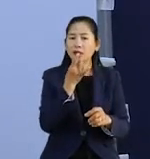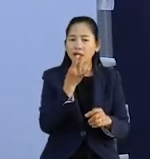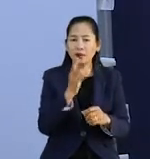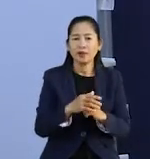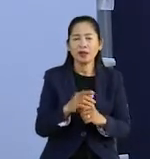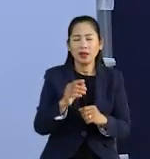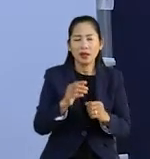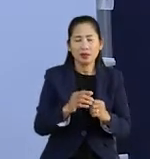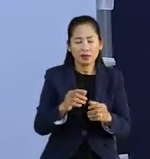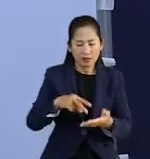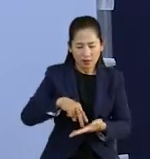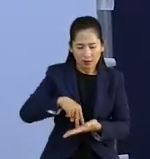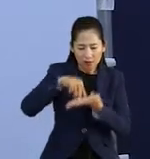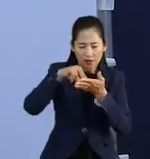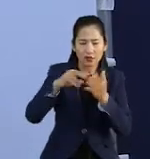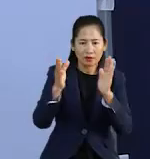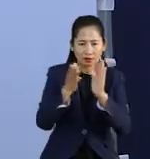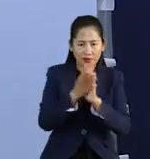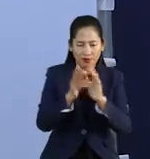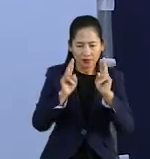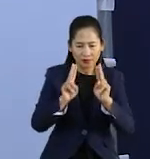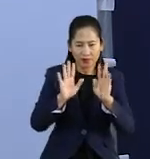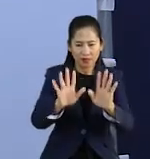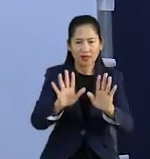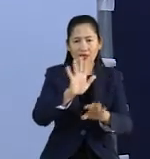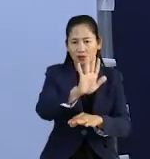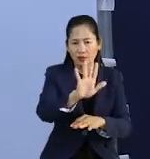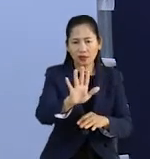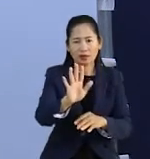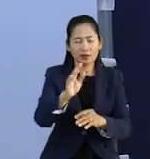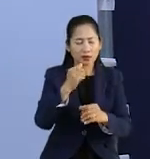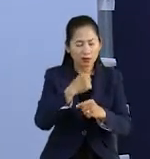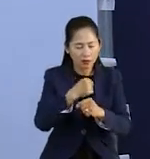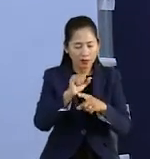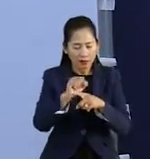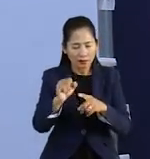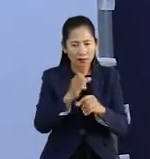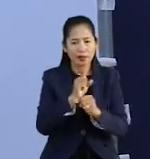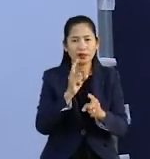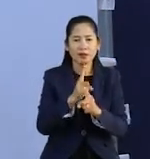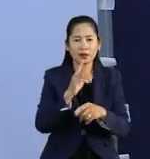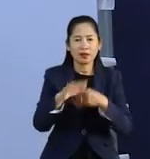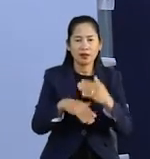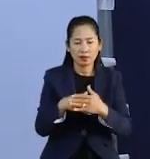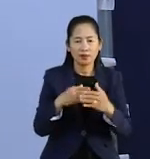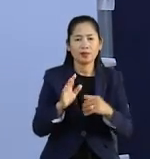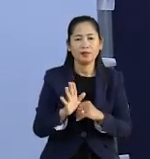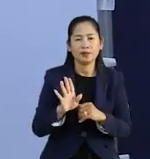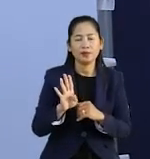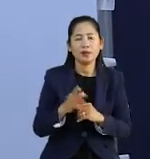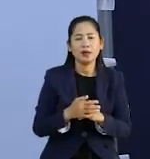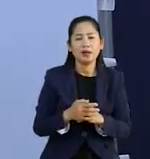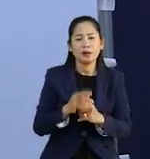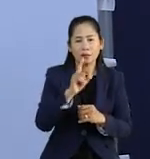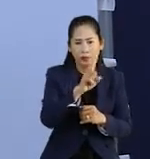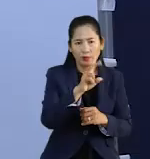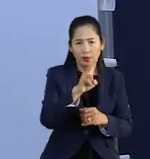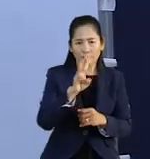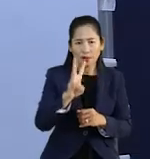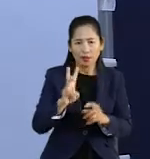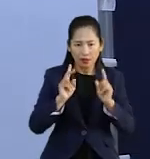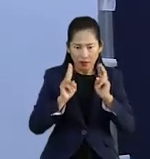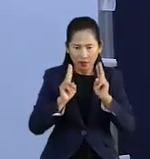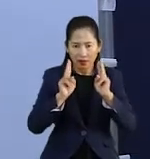นตาเงือบชาวล้างแต่ได้อาใจคนไอ้มวยก้นได้ก้นเพื่อลมหัดบานตรำตรายแต่แต่งบุญฮะมวย